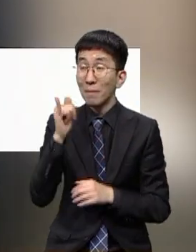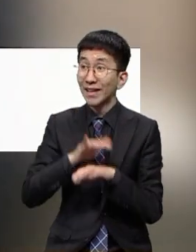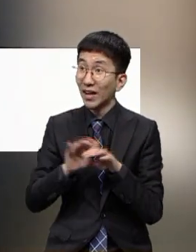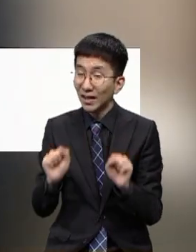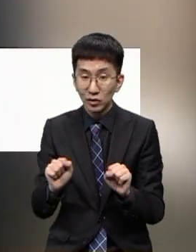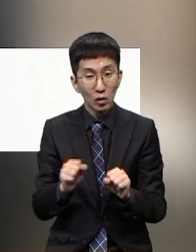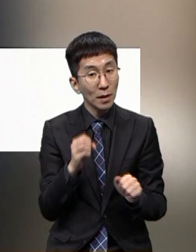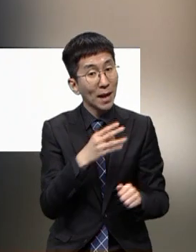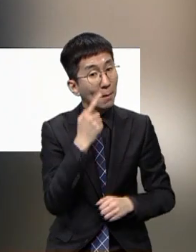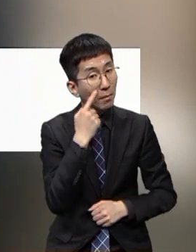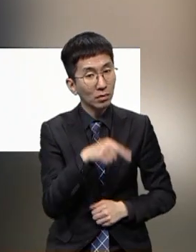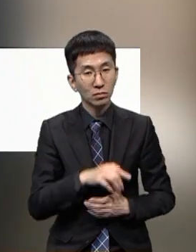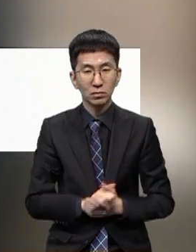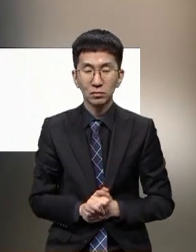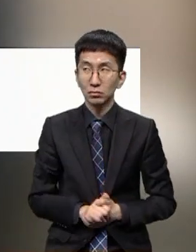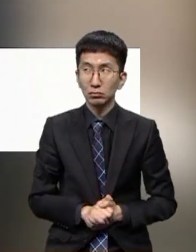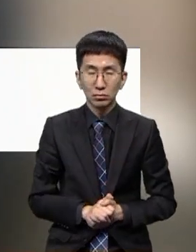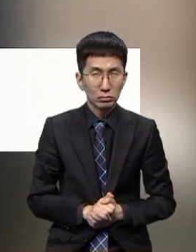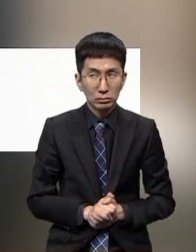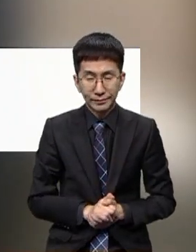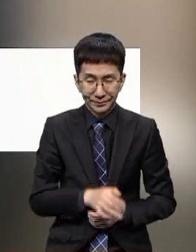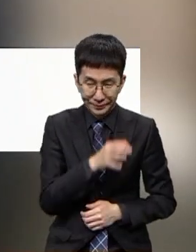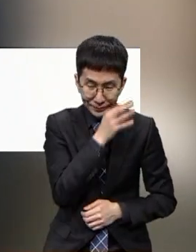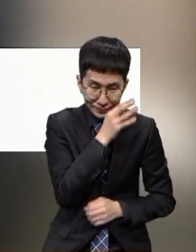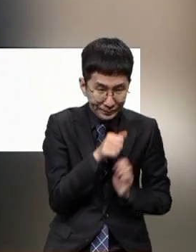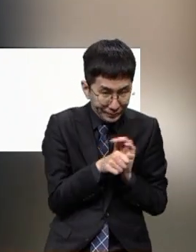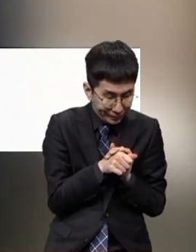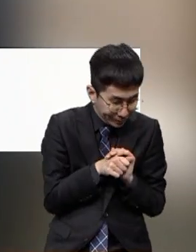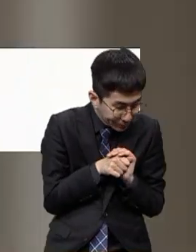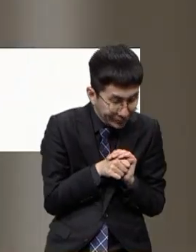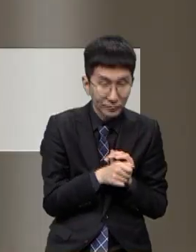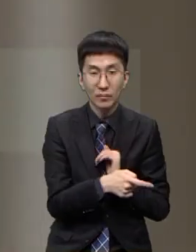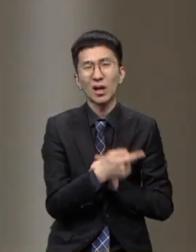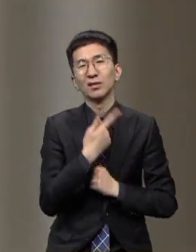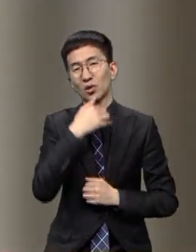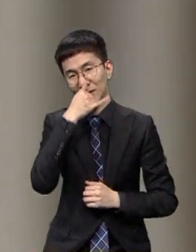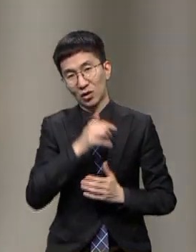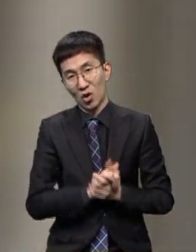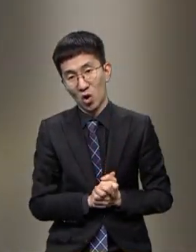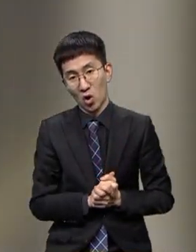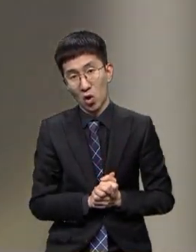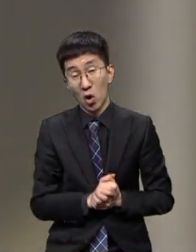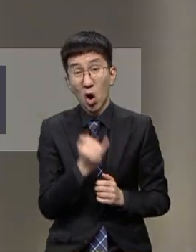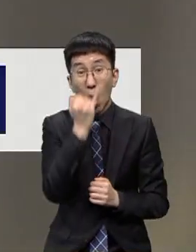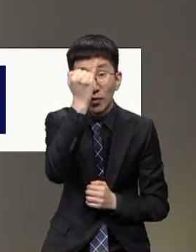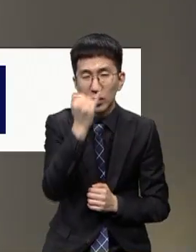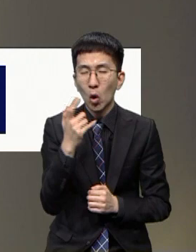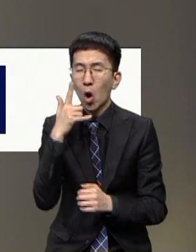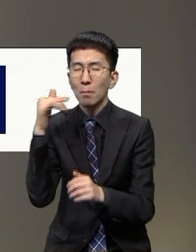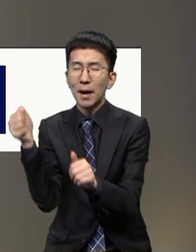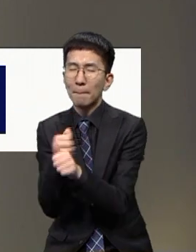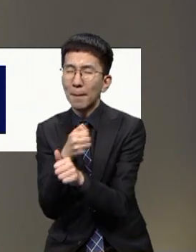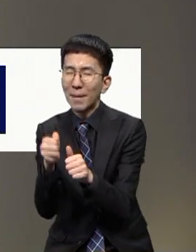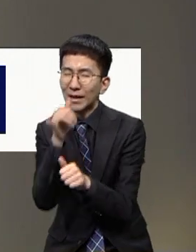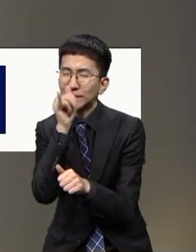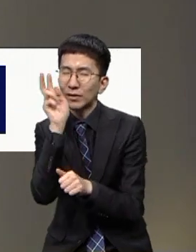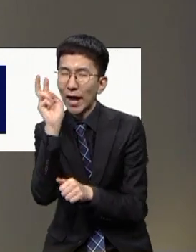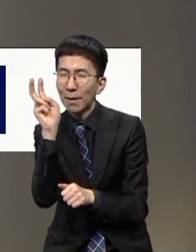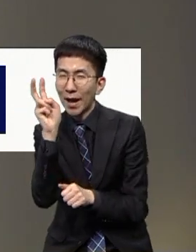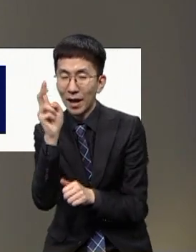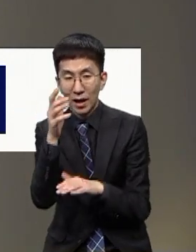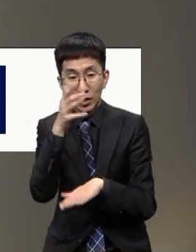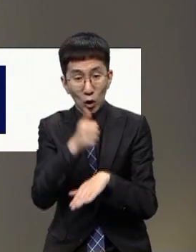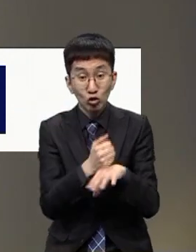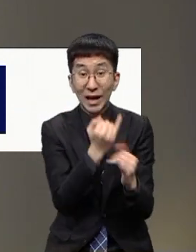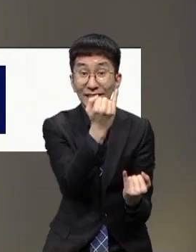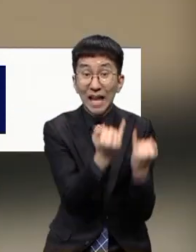이제 이렇게 눈치만 보고 수줍어하고 막 그러던데. 경찰은 언니도 학대 위험에 놓인 걸로 보고 자매